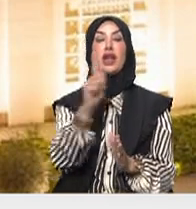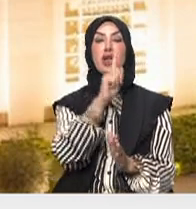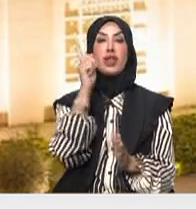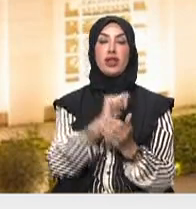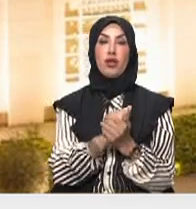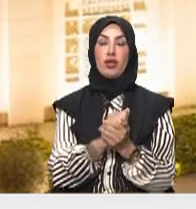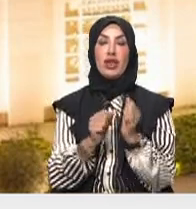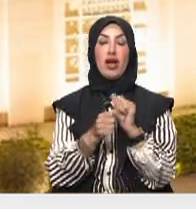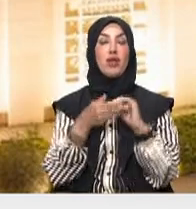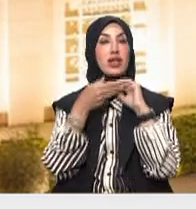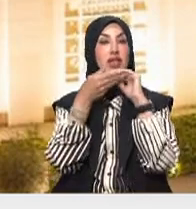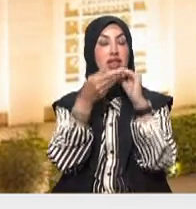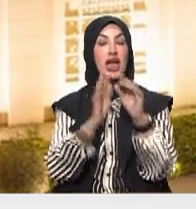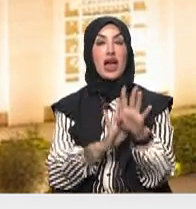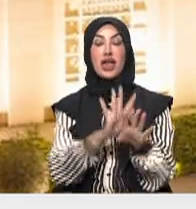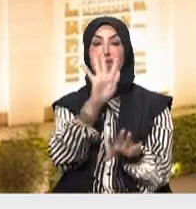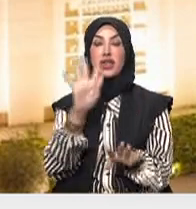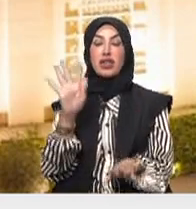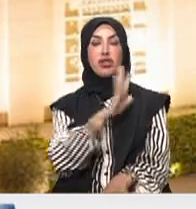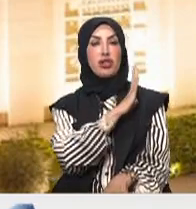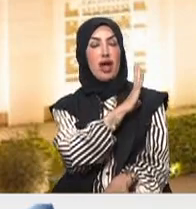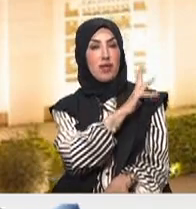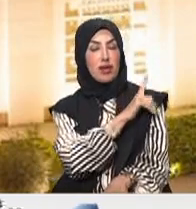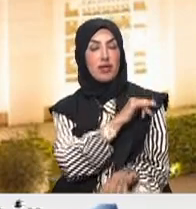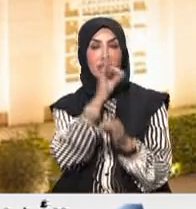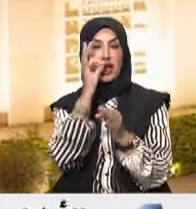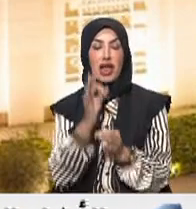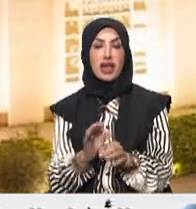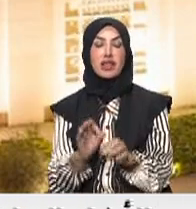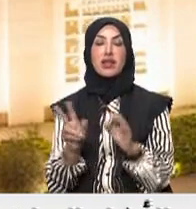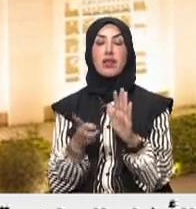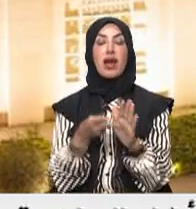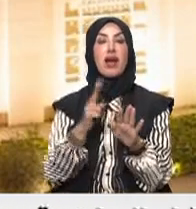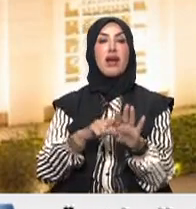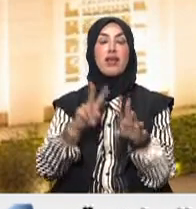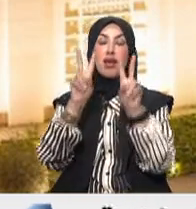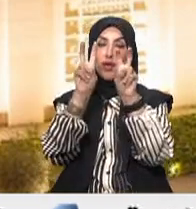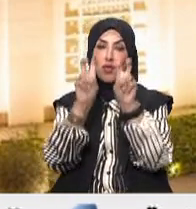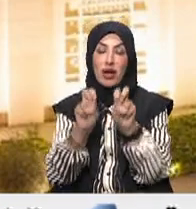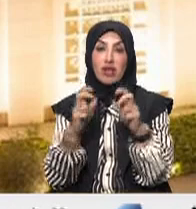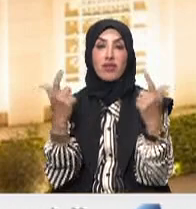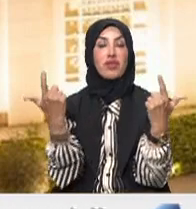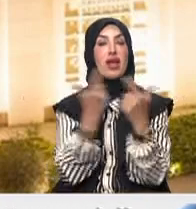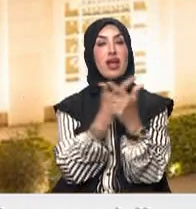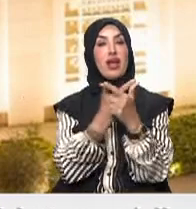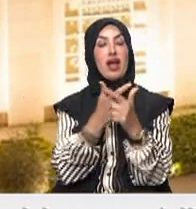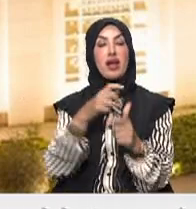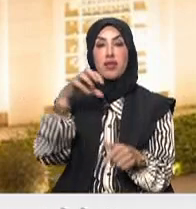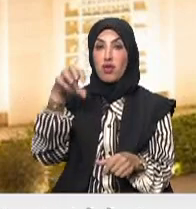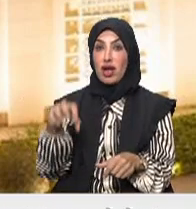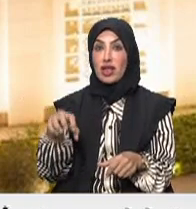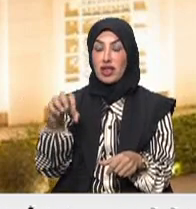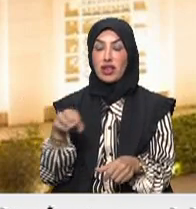الشعب الفلسطيني من تقرير مصيره واقامه دولته المستقله على حدود عام